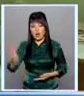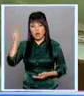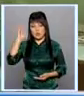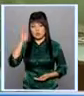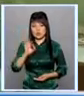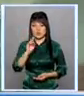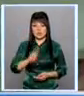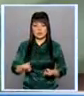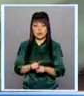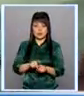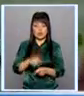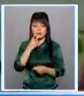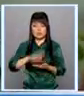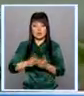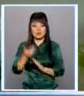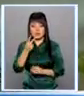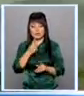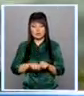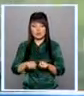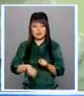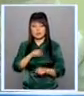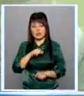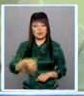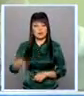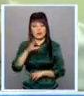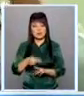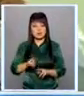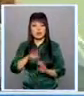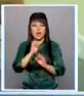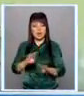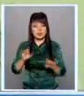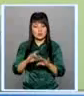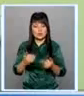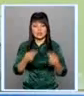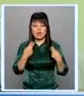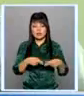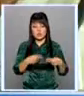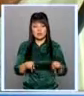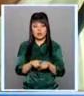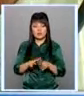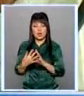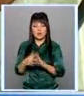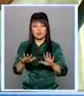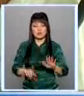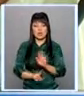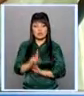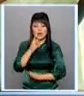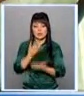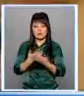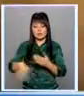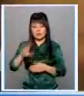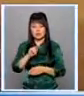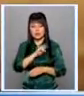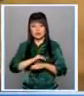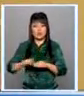әлеуметтік жағдаймен қоса жұмыстағы тәжірибе де көп әсер етеді. Аға буын өкілдерінің айтуынша, еңбек жолын ауылдан бастаған адамның кәсіптік